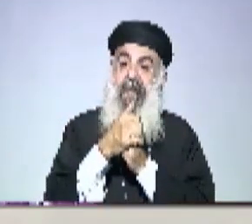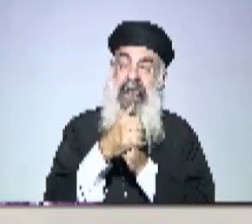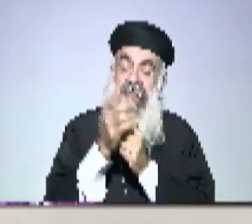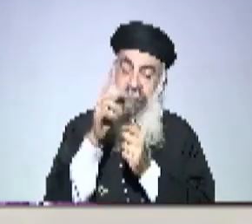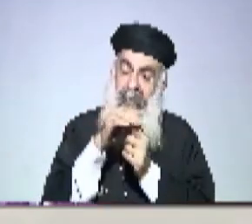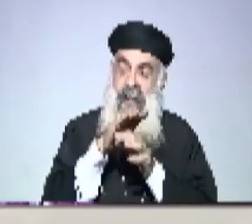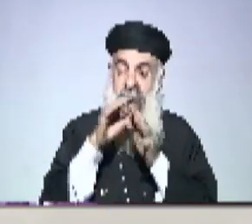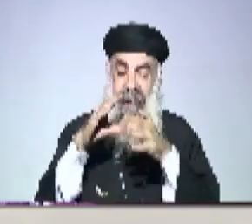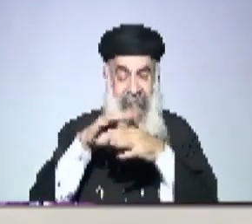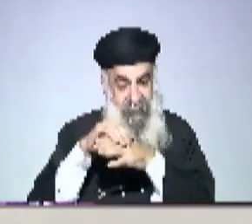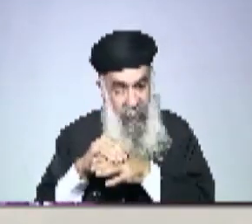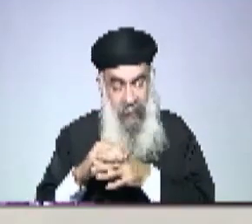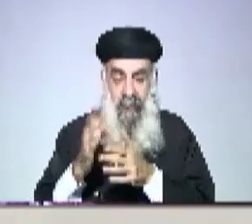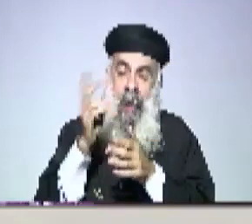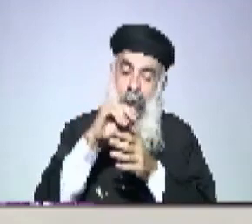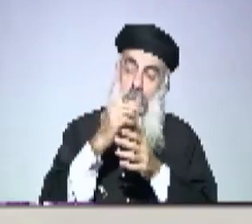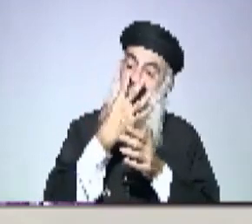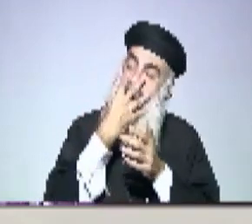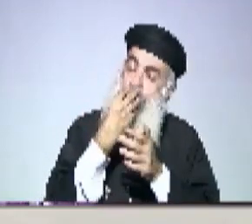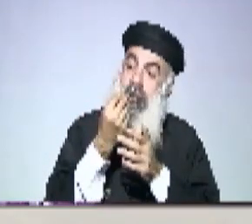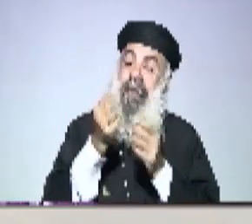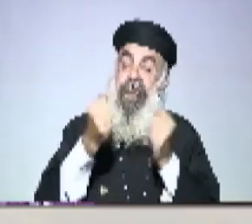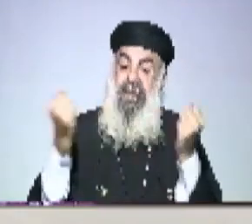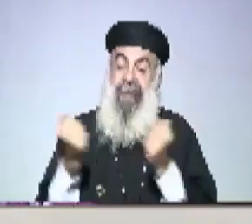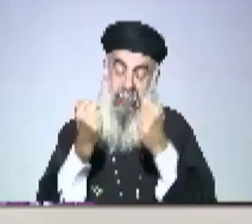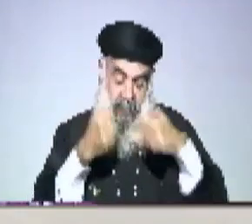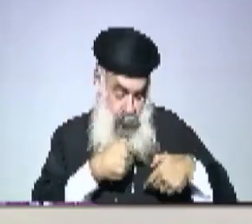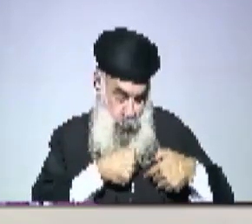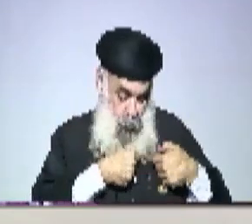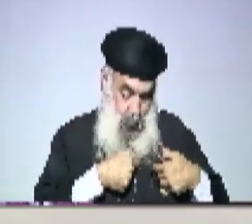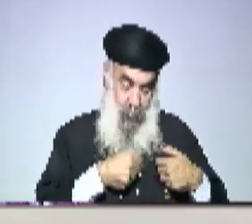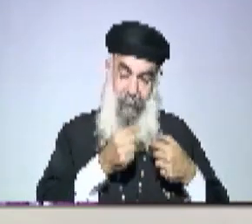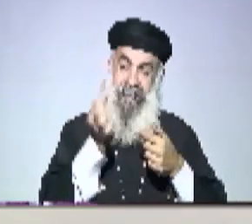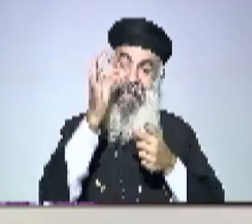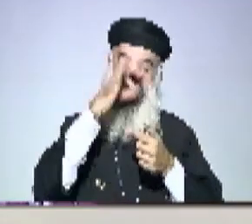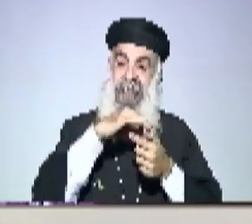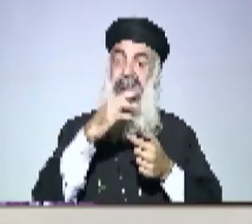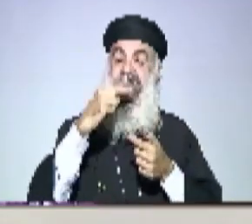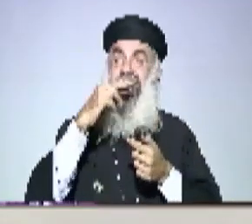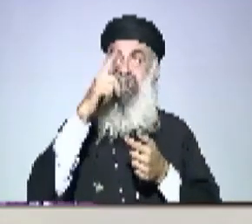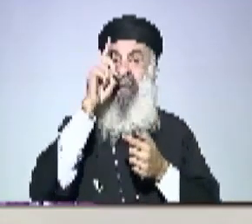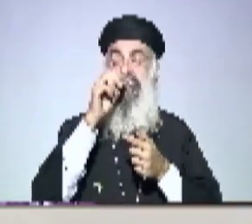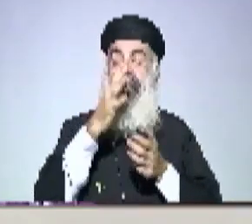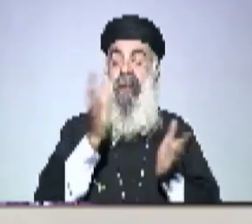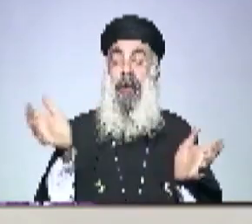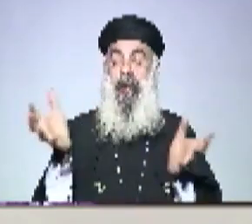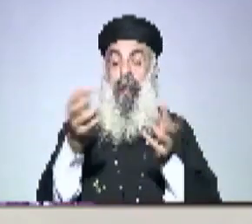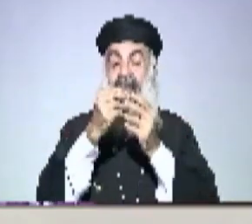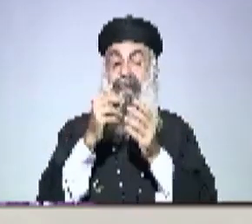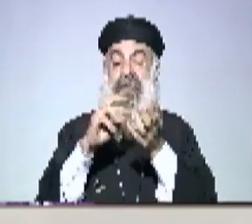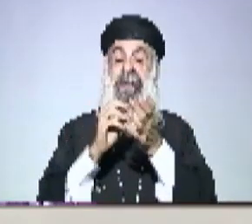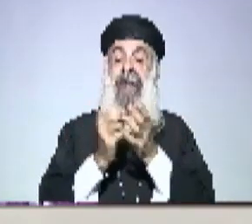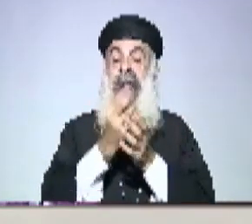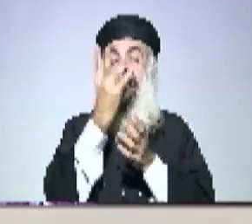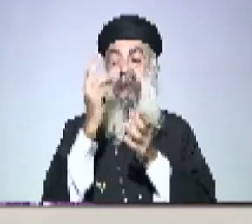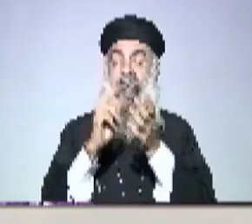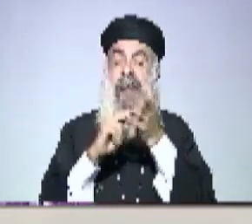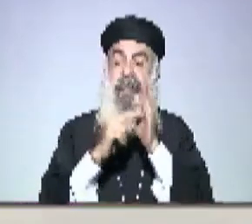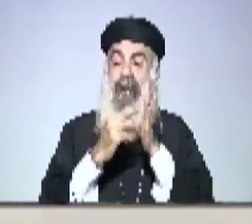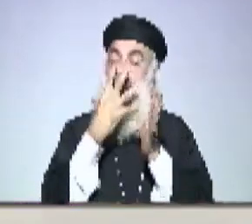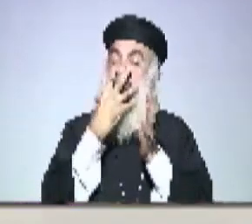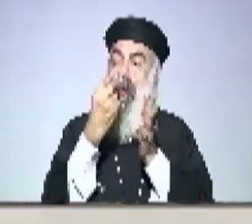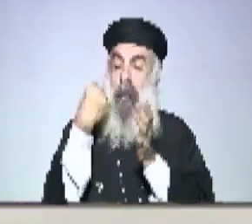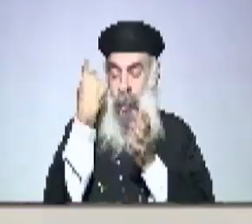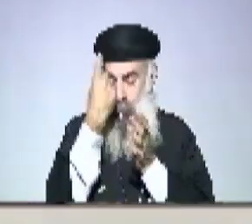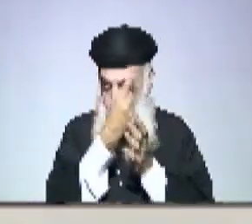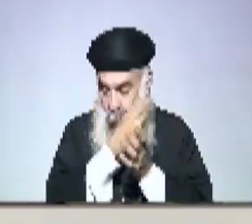الروحي يعني يعد قلوبنا للزرع زرع كلمه الله والحصاد يبقى فيه ثمار الروح القدس